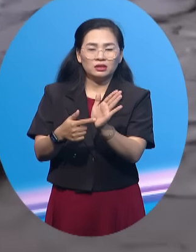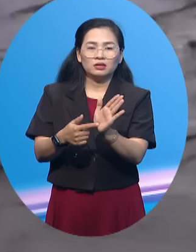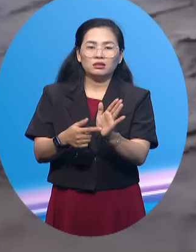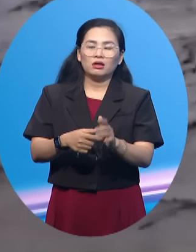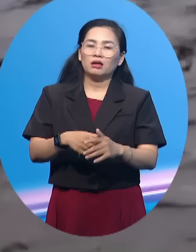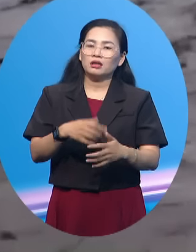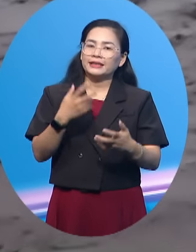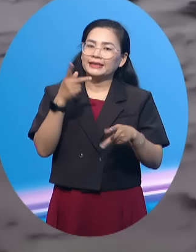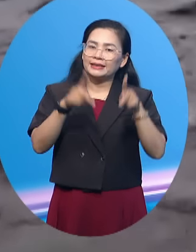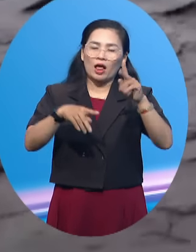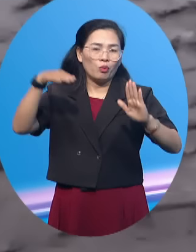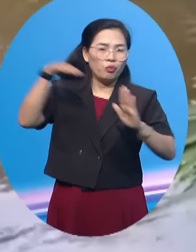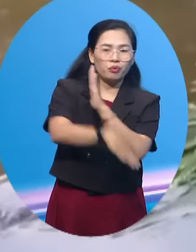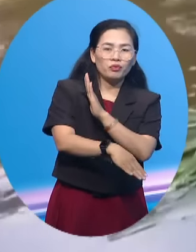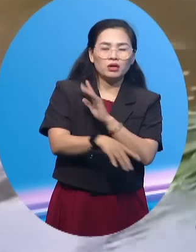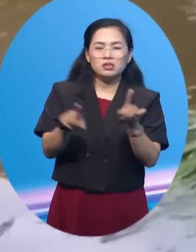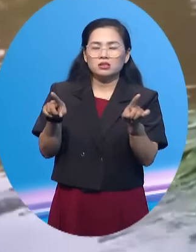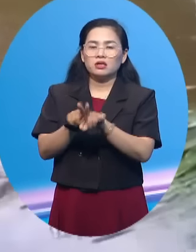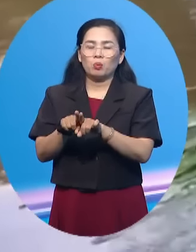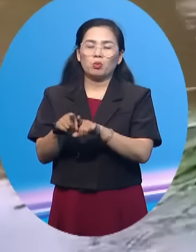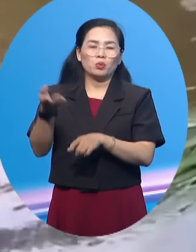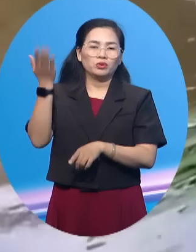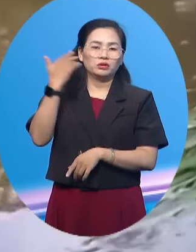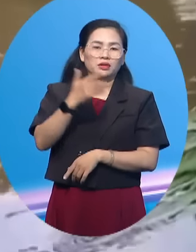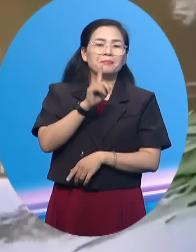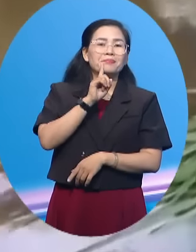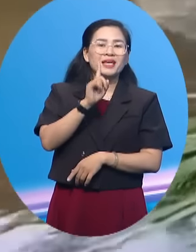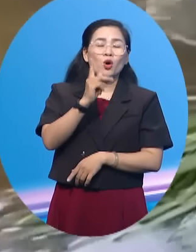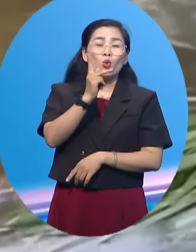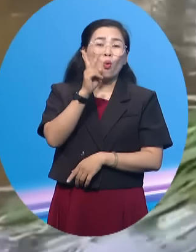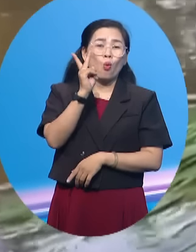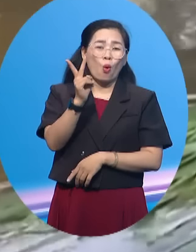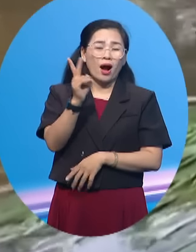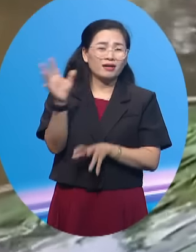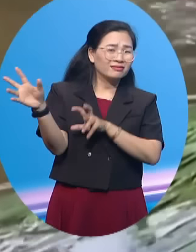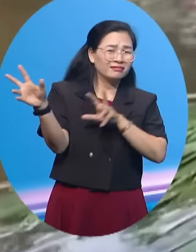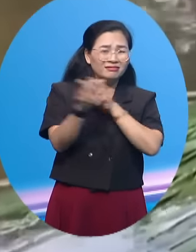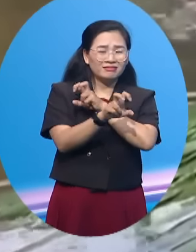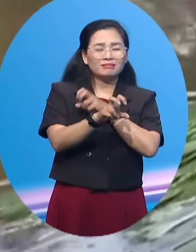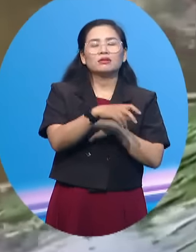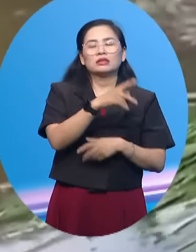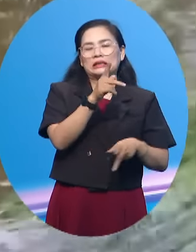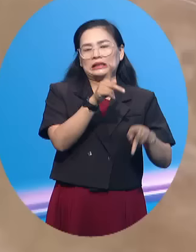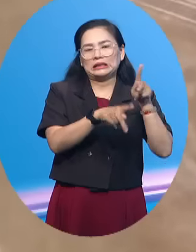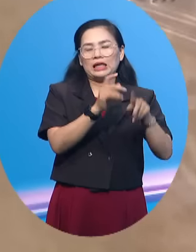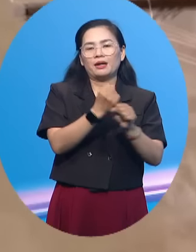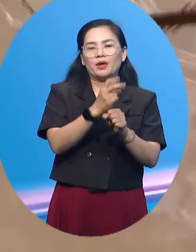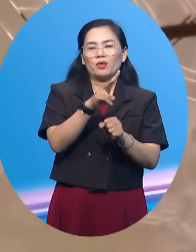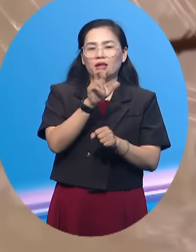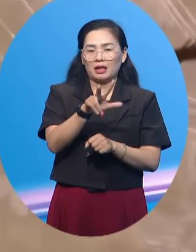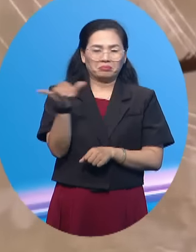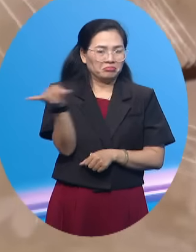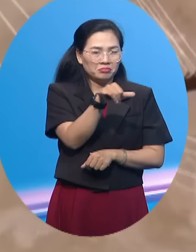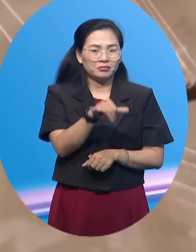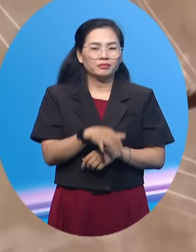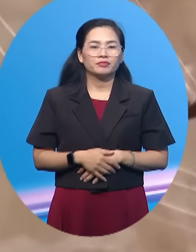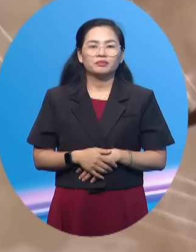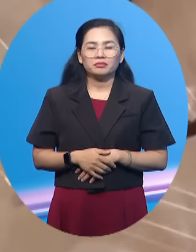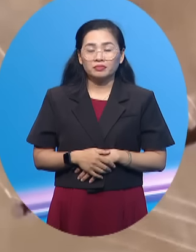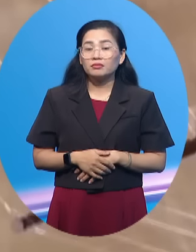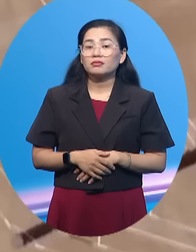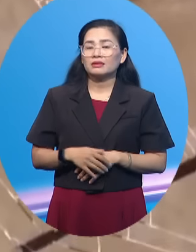thiệt hại kinh tế từ cuộc khủng hoảng tài chính toàn cầu năm 2008. ICC, tổ chức doanh nghiệp lớn nhất toàn cầu, đánh giá